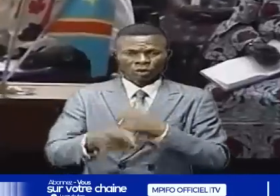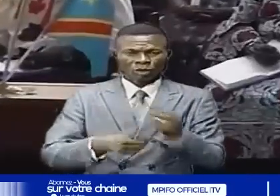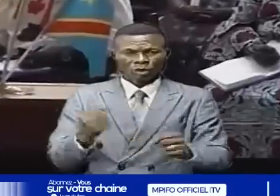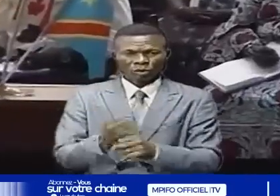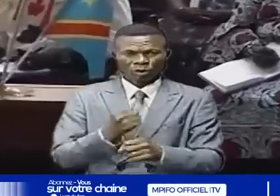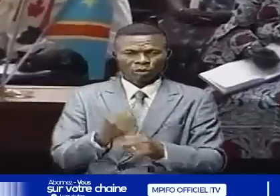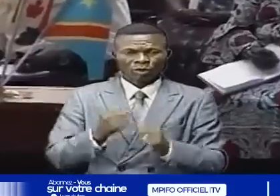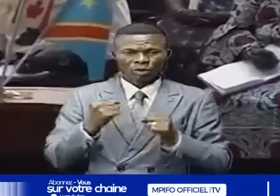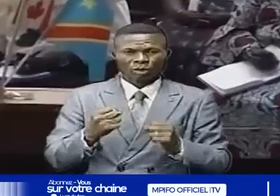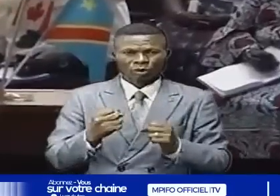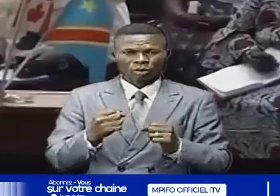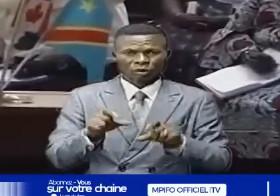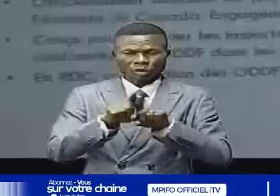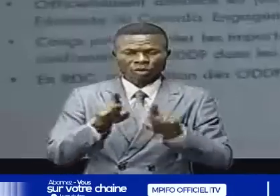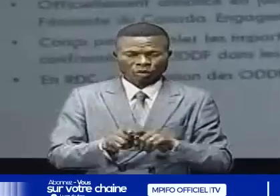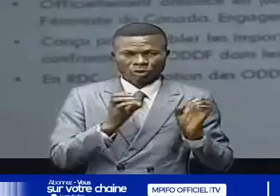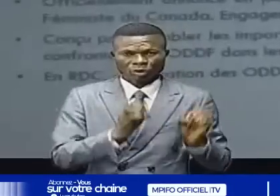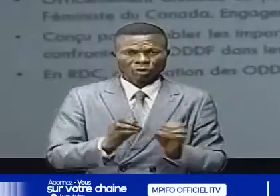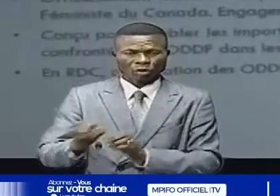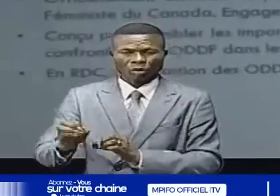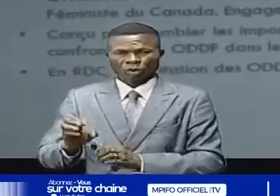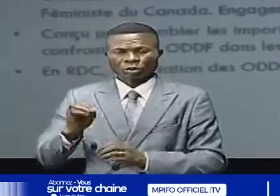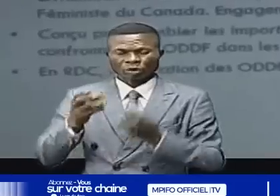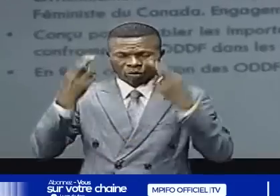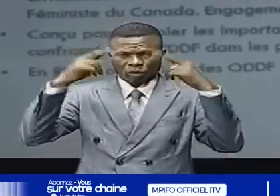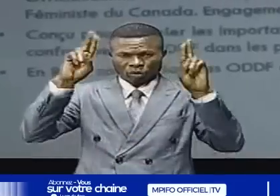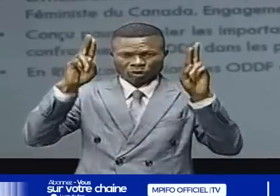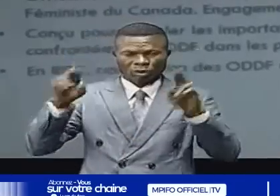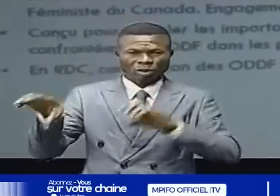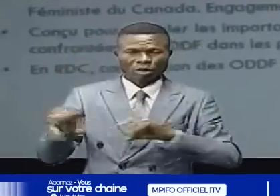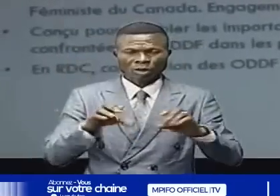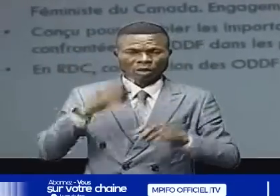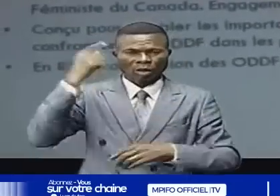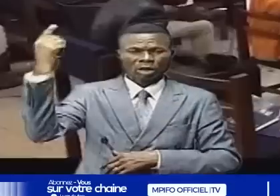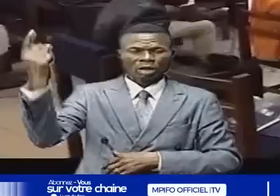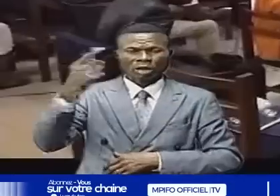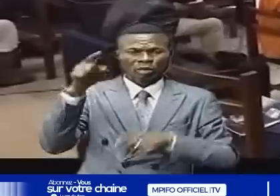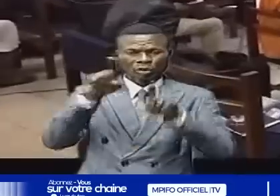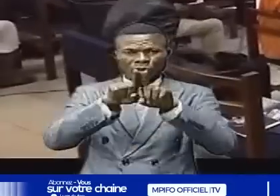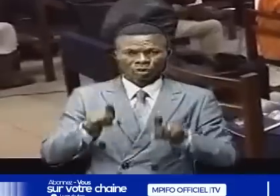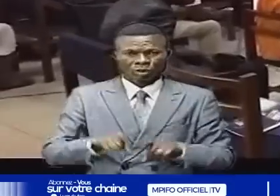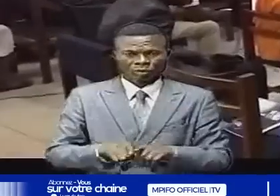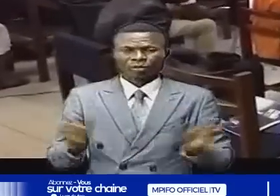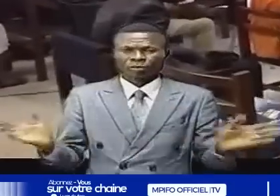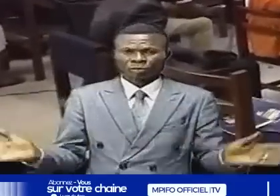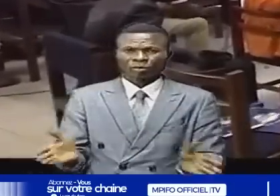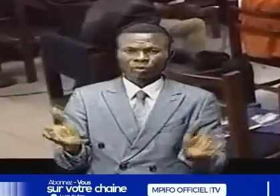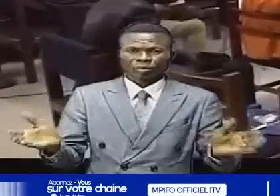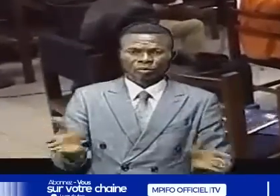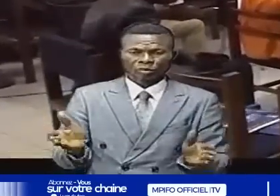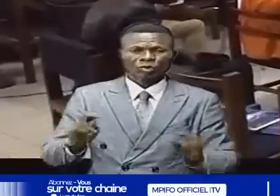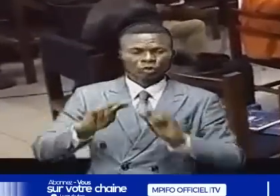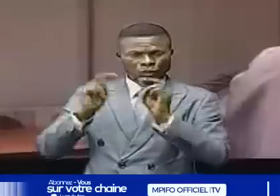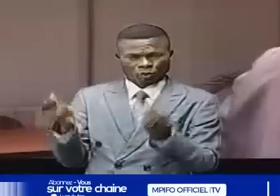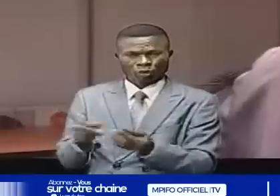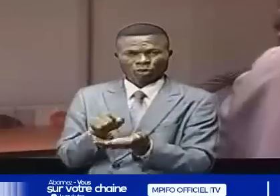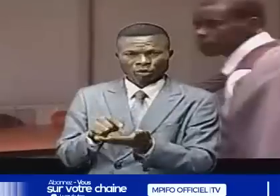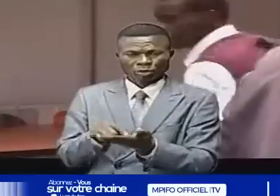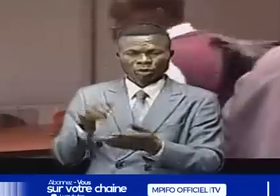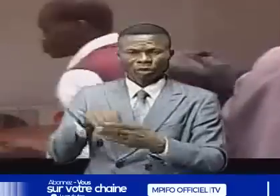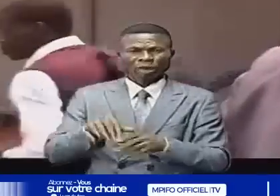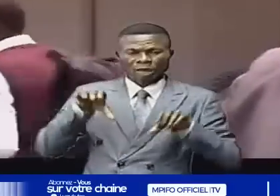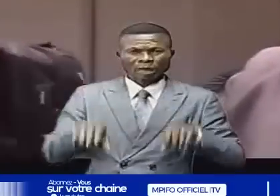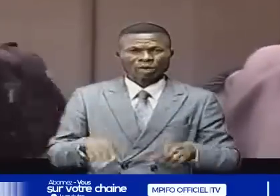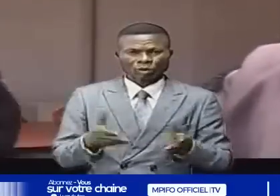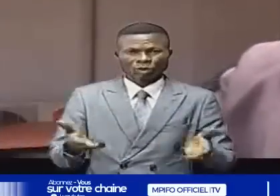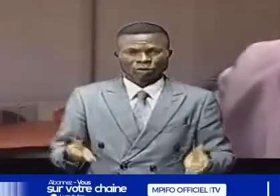71%, voire les organisations atteindre leurs actions prioritaires, et enfin le renforcement de ce réseau au niveau national.